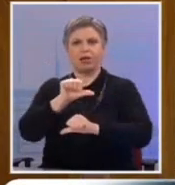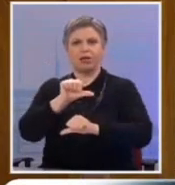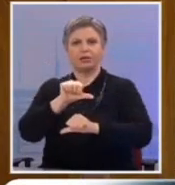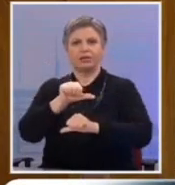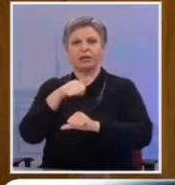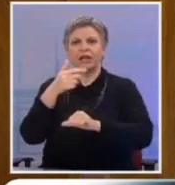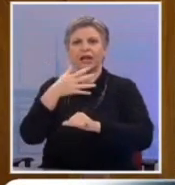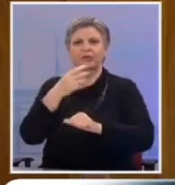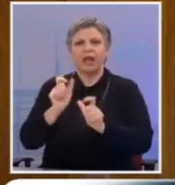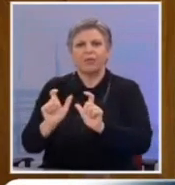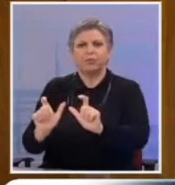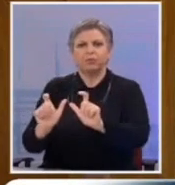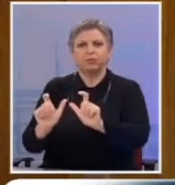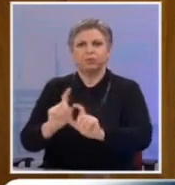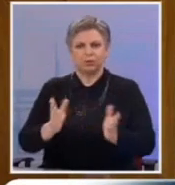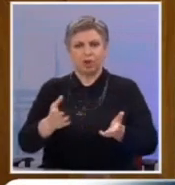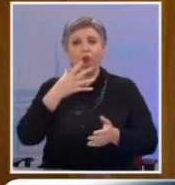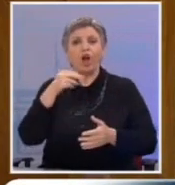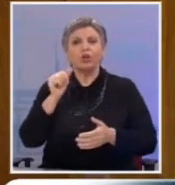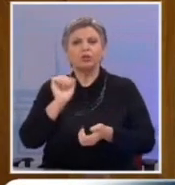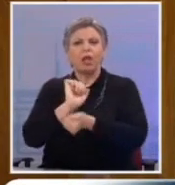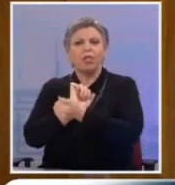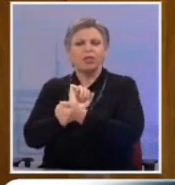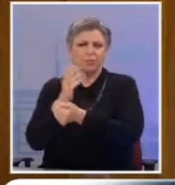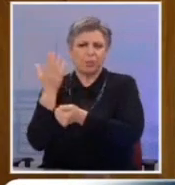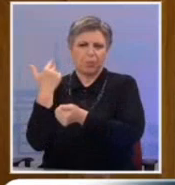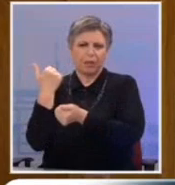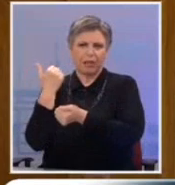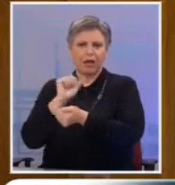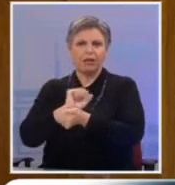Πρώτον, διότι έχει αναλάβει δεσμεύσεις, τις οποίες δεν αμφισβητεί.